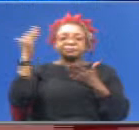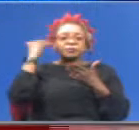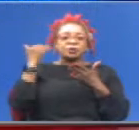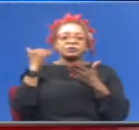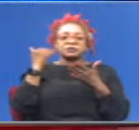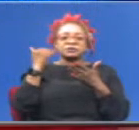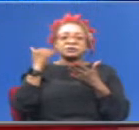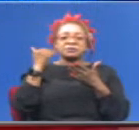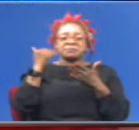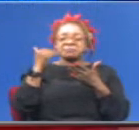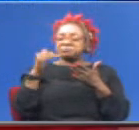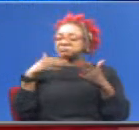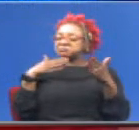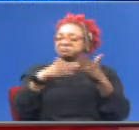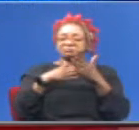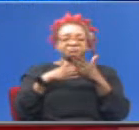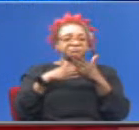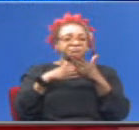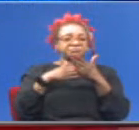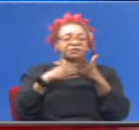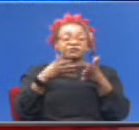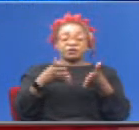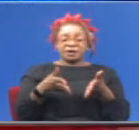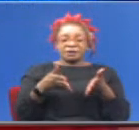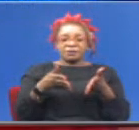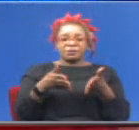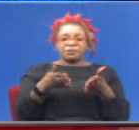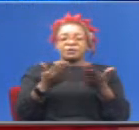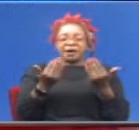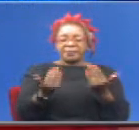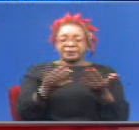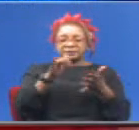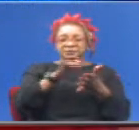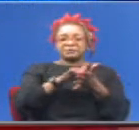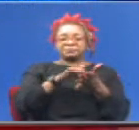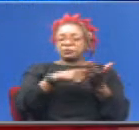hili lisitishwe ama lisimamishwe kwa sasa, kwamba wasipelekwe mahakamani.